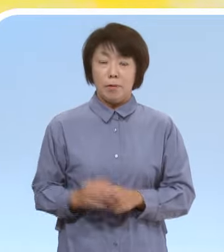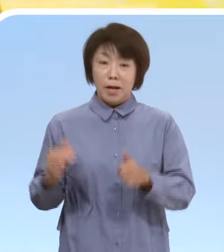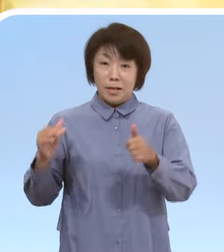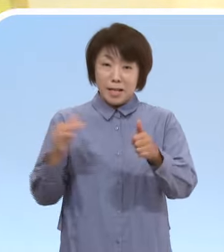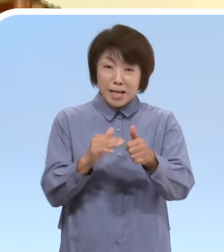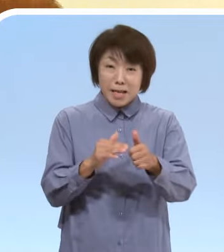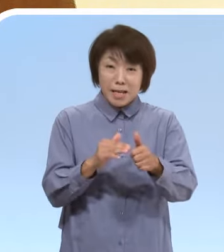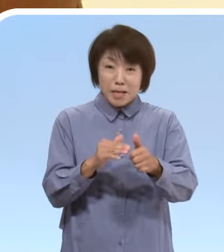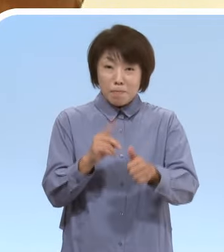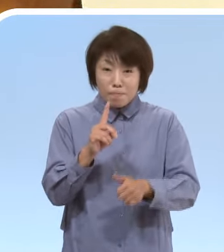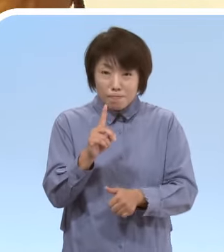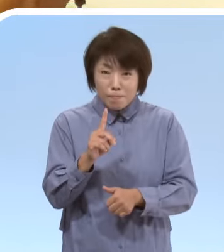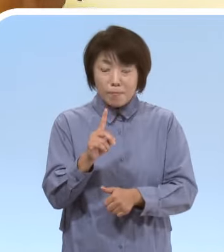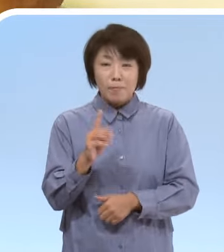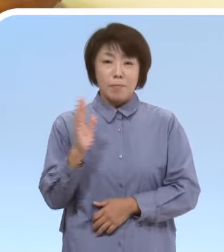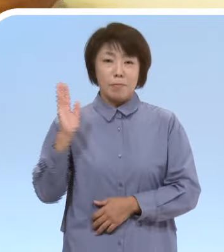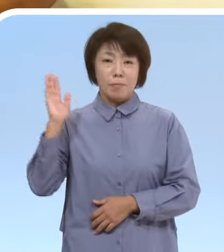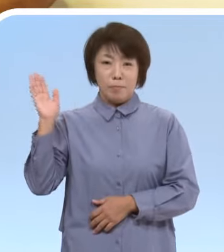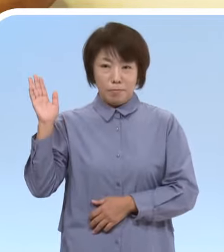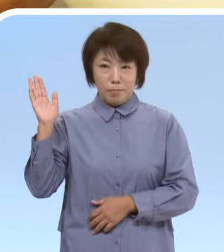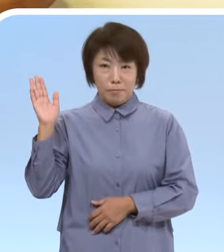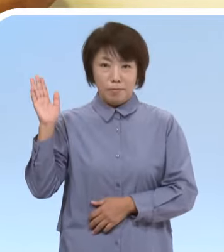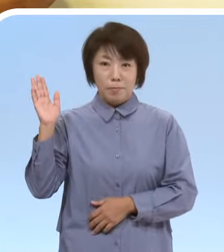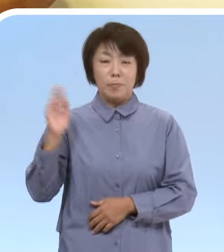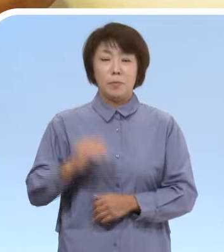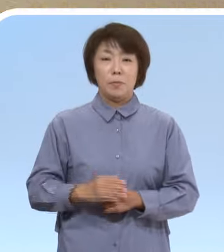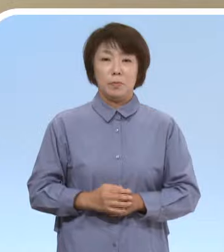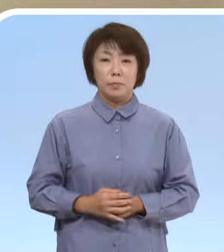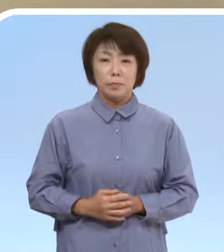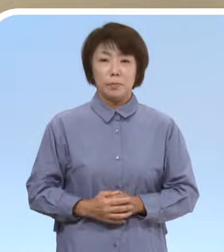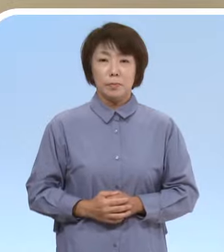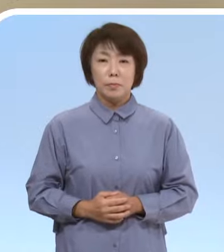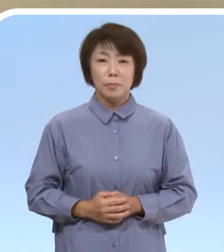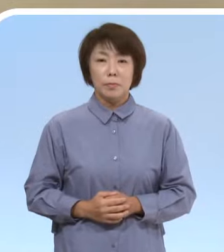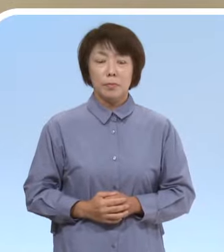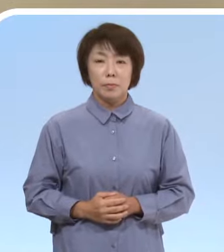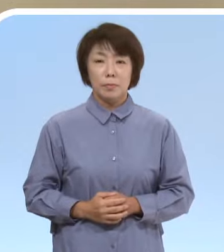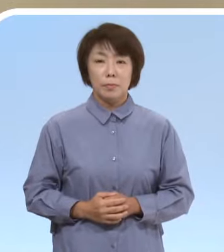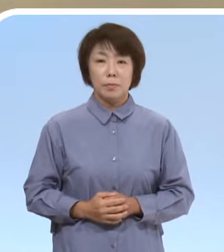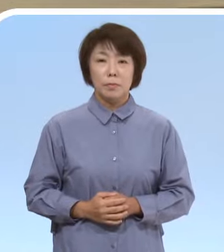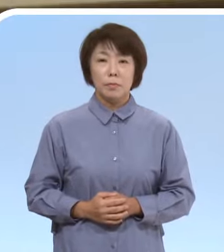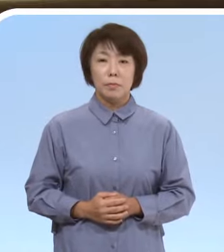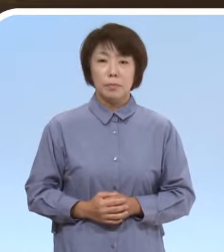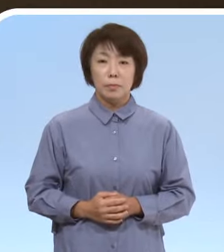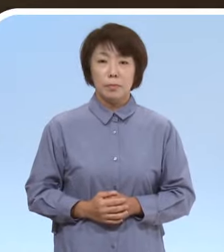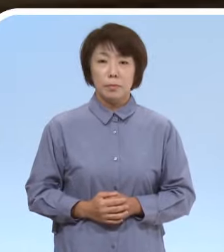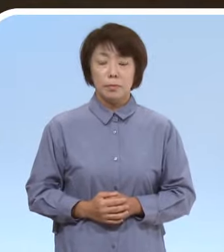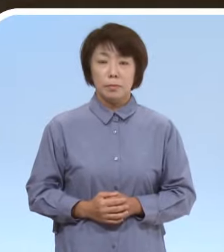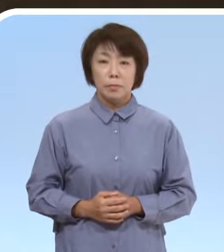人気ナンバーワンメニューエッグバーガーチーズをいただきます。